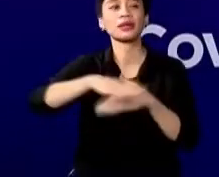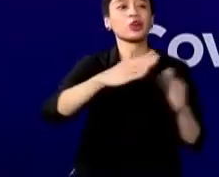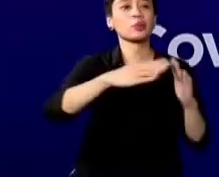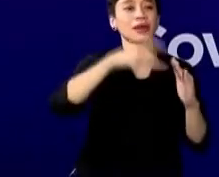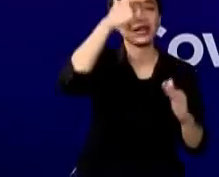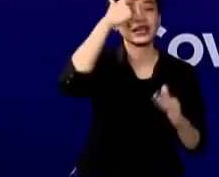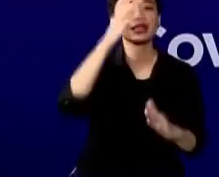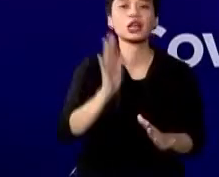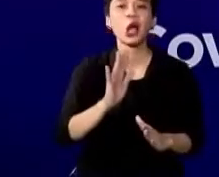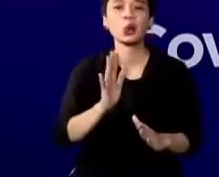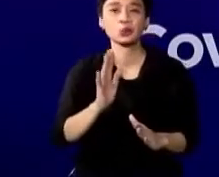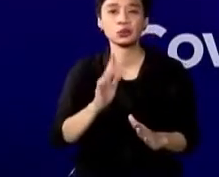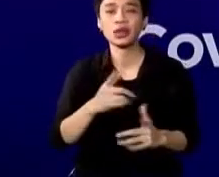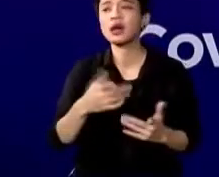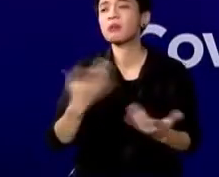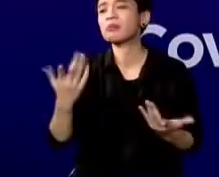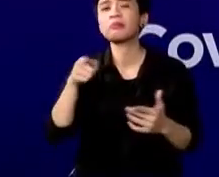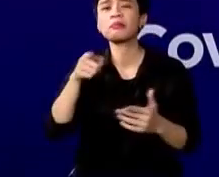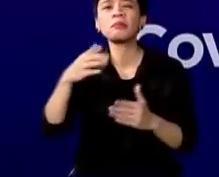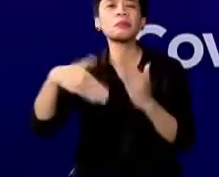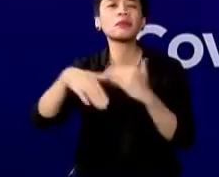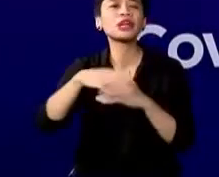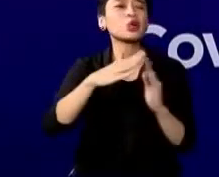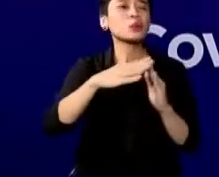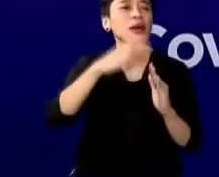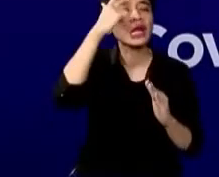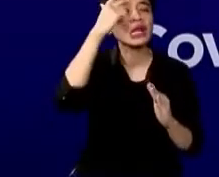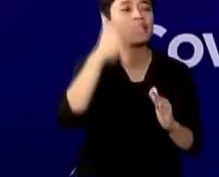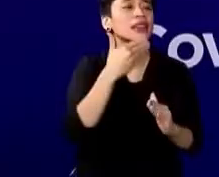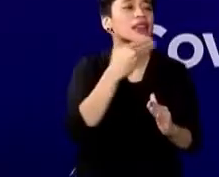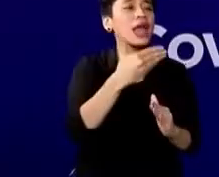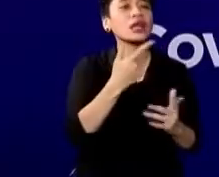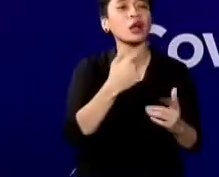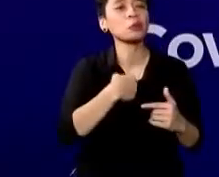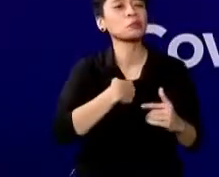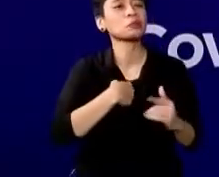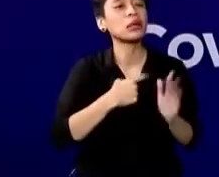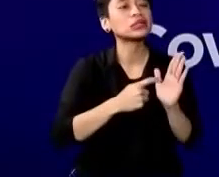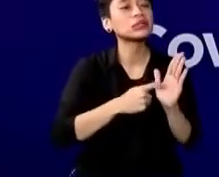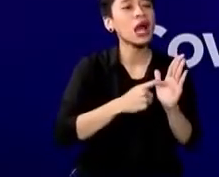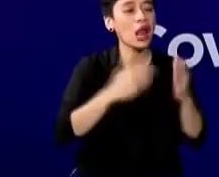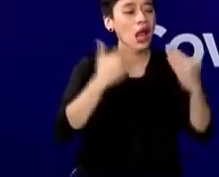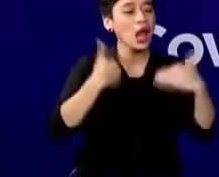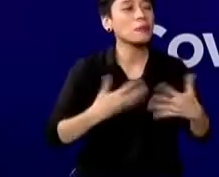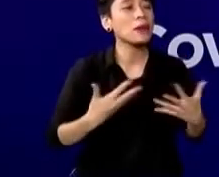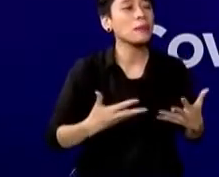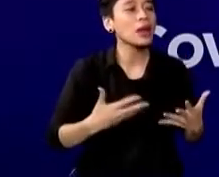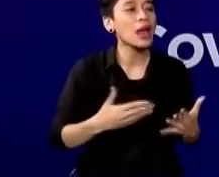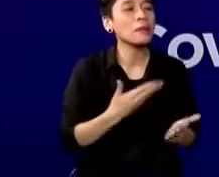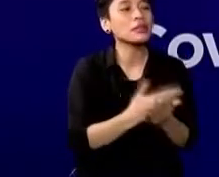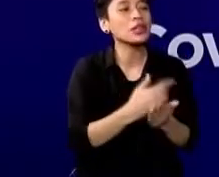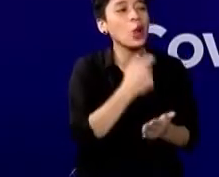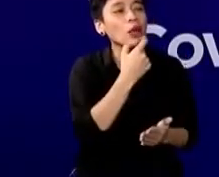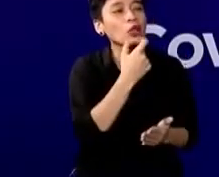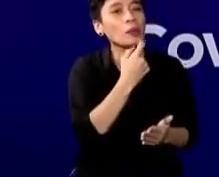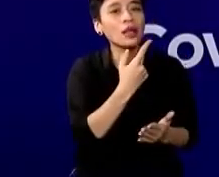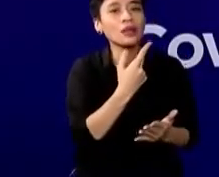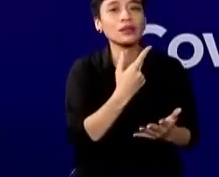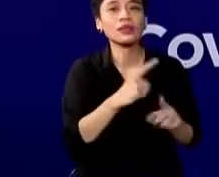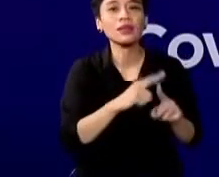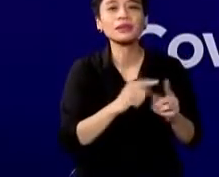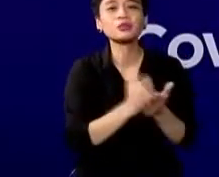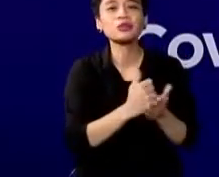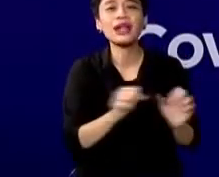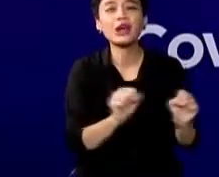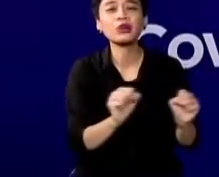bertanya apakah saya ada punya gejala atau tidak kemudian Bagaimana dengan obat-obatan sementara tidak ada sisi